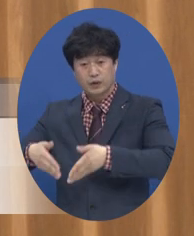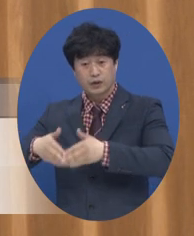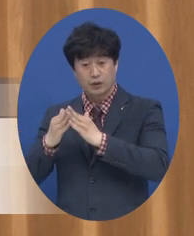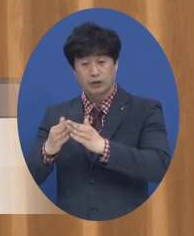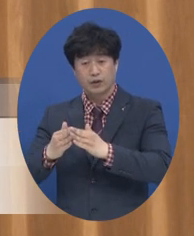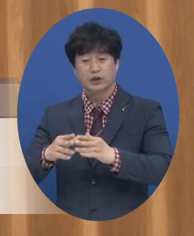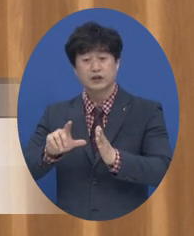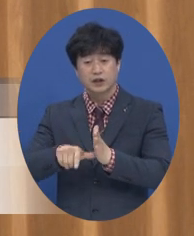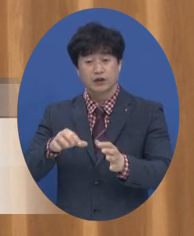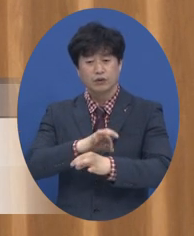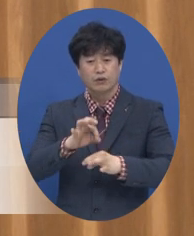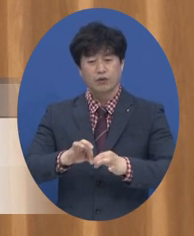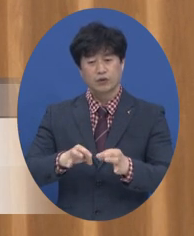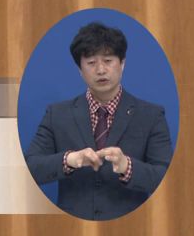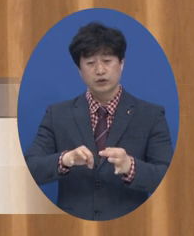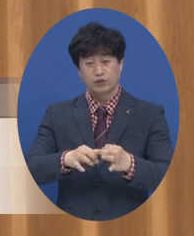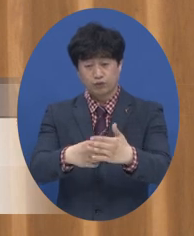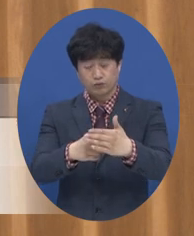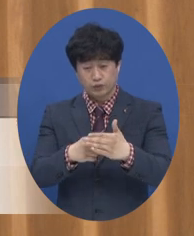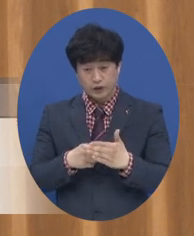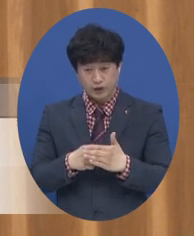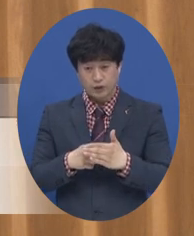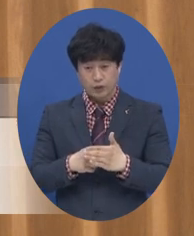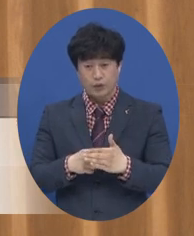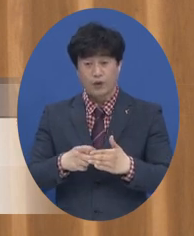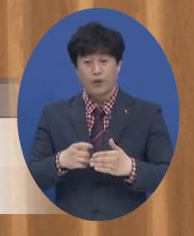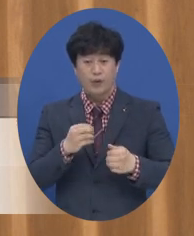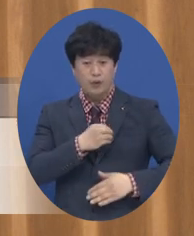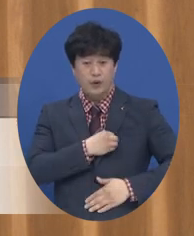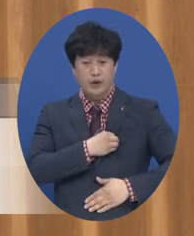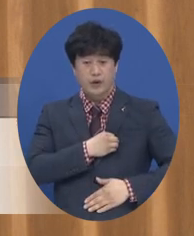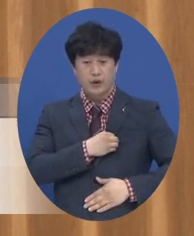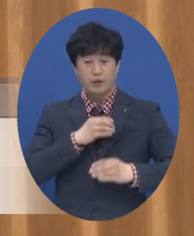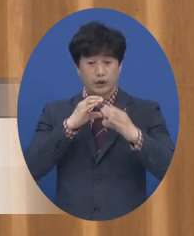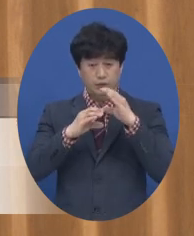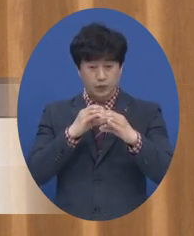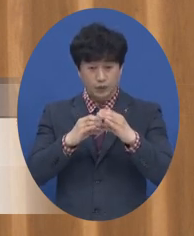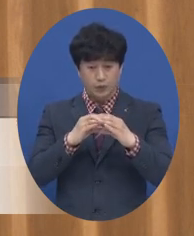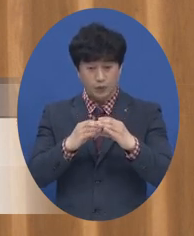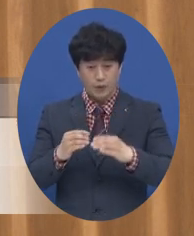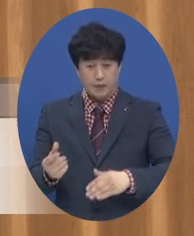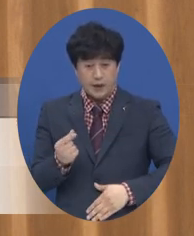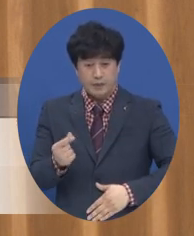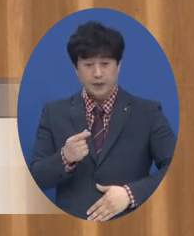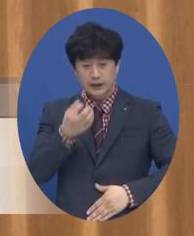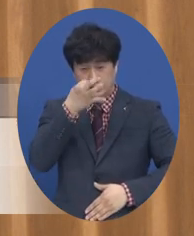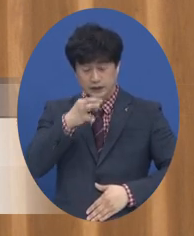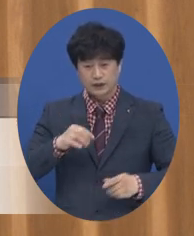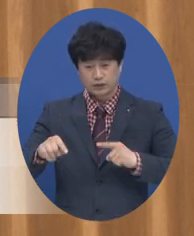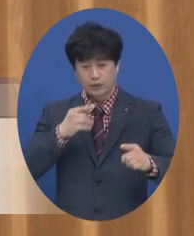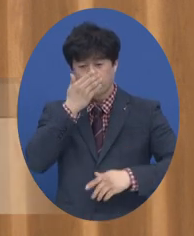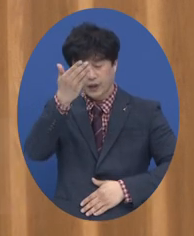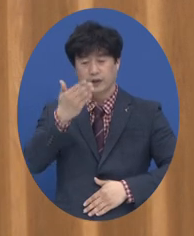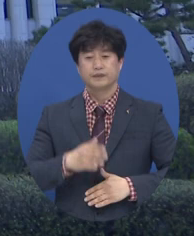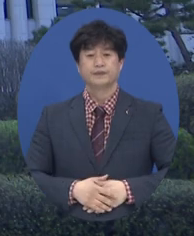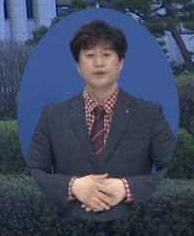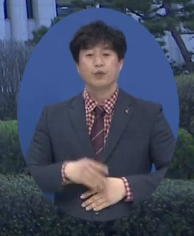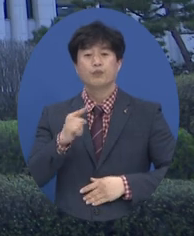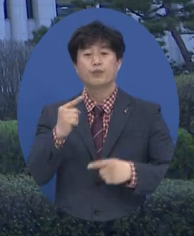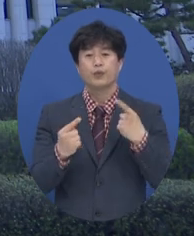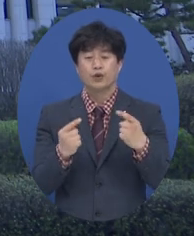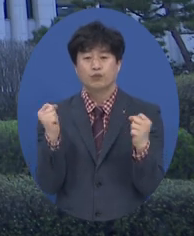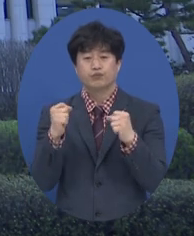시간적 경제적 낭비를 줄이고 의회가 긴밀한 소통 으로 신속하고 효율적으로 행정을 추진할 수 있게 되었습니다